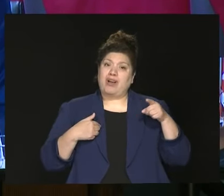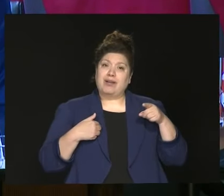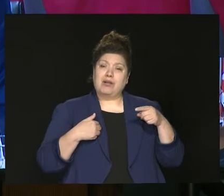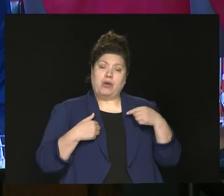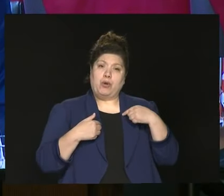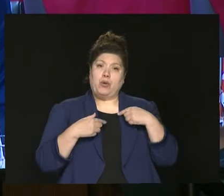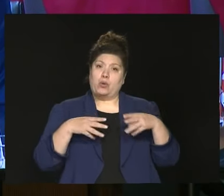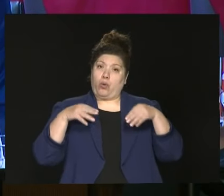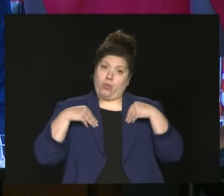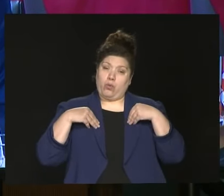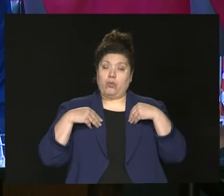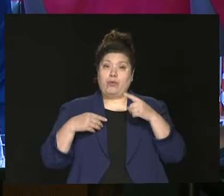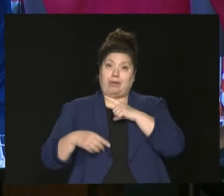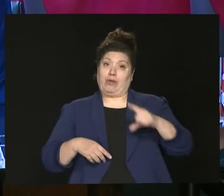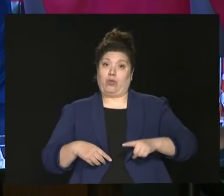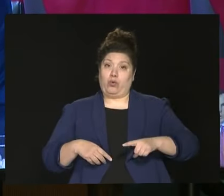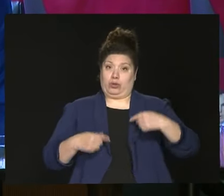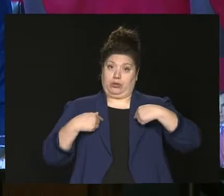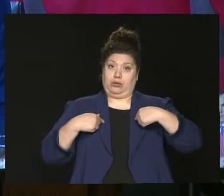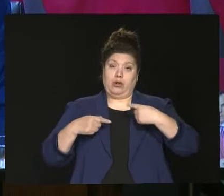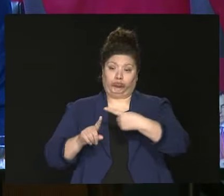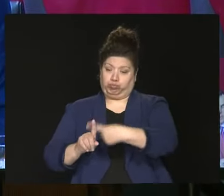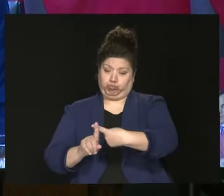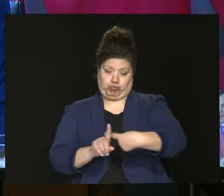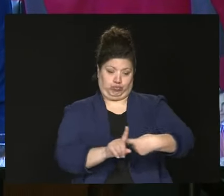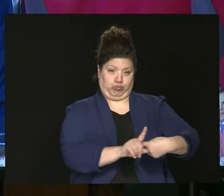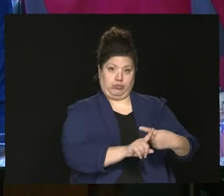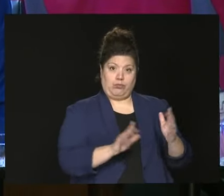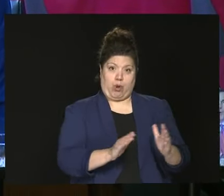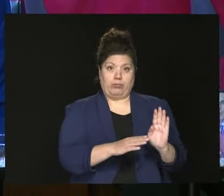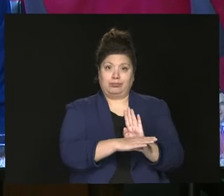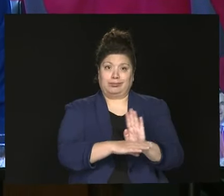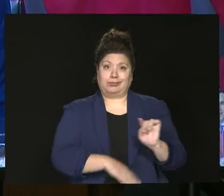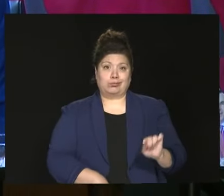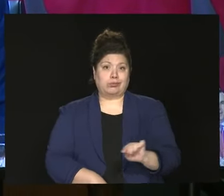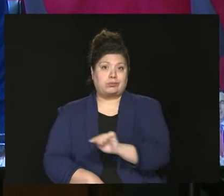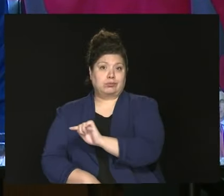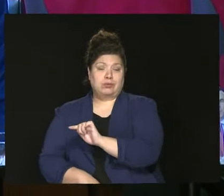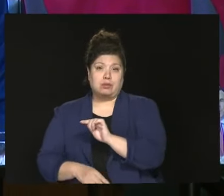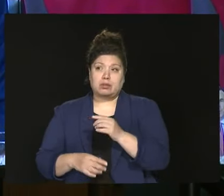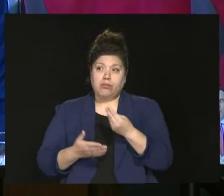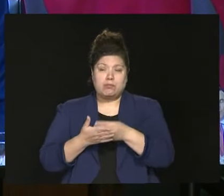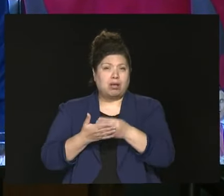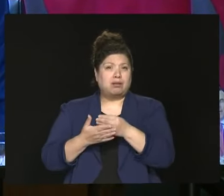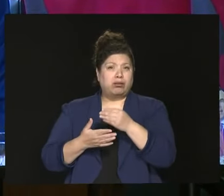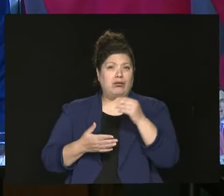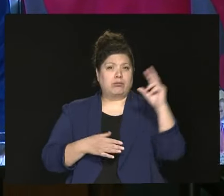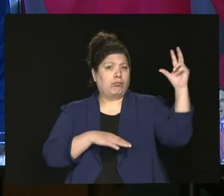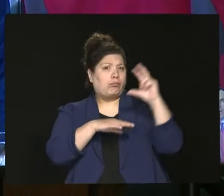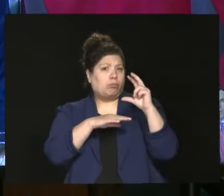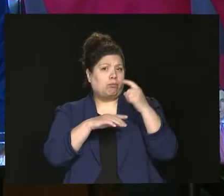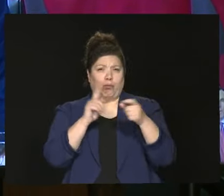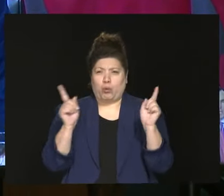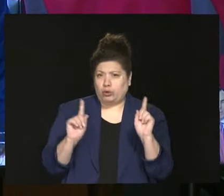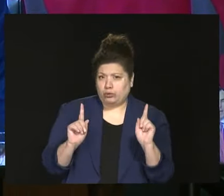to who I'm renting. How is it exactly is it going to vous work? Demandé en anglais, c'est plus facile pour moi. Well, as